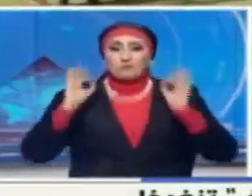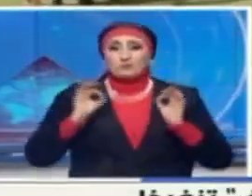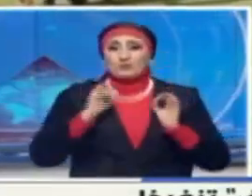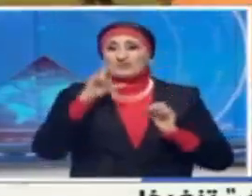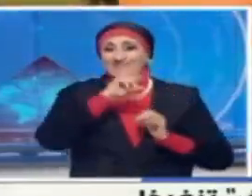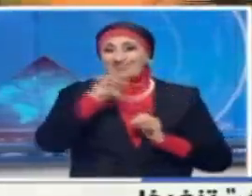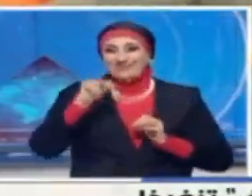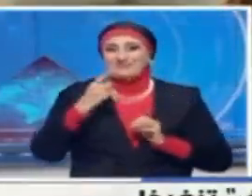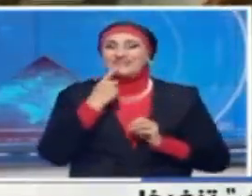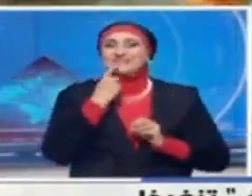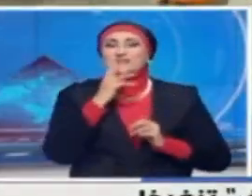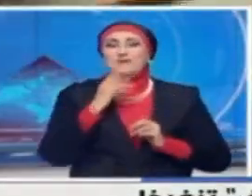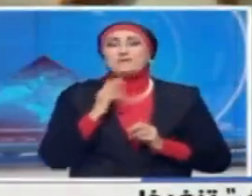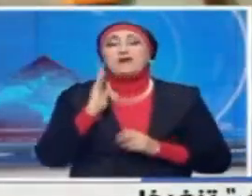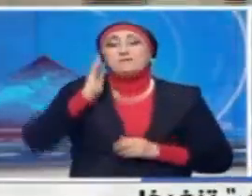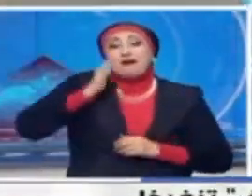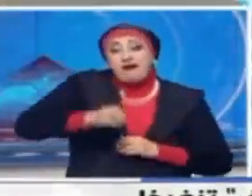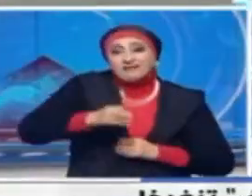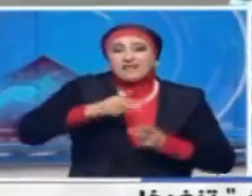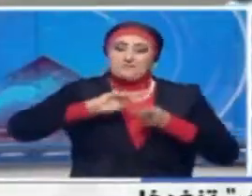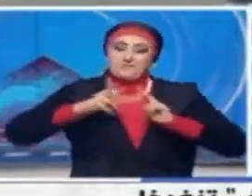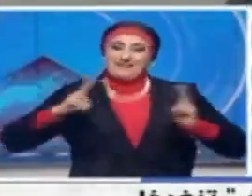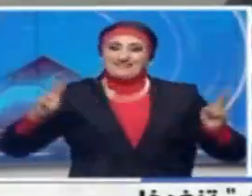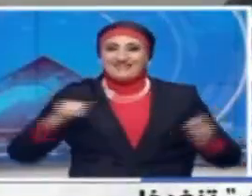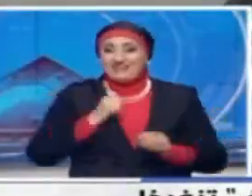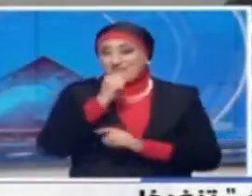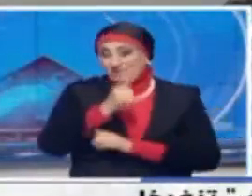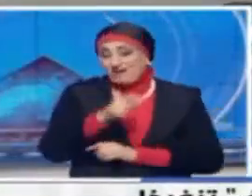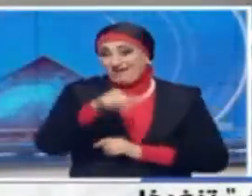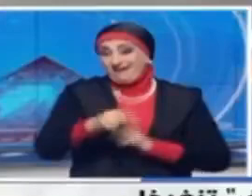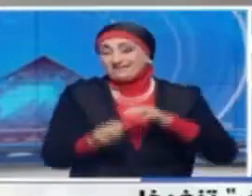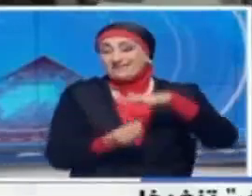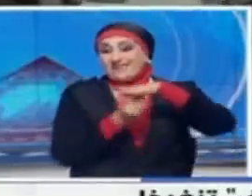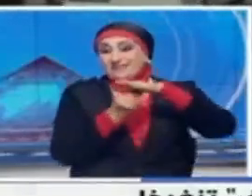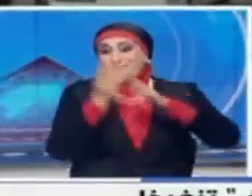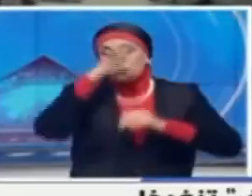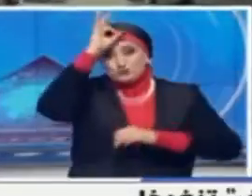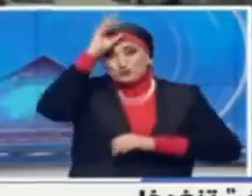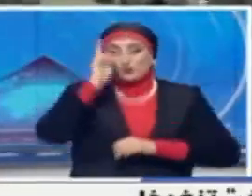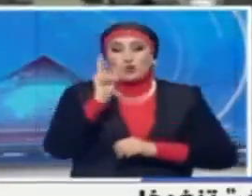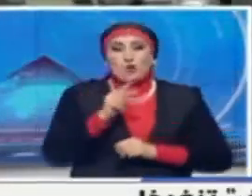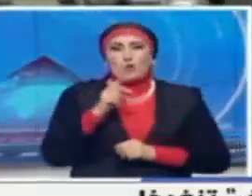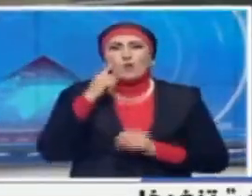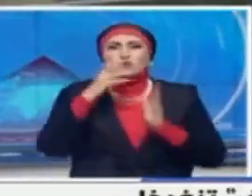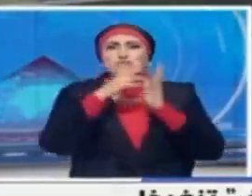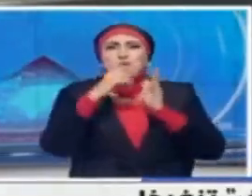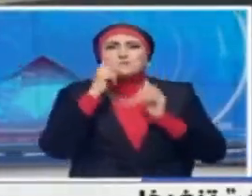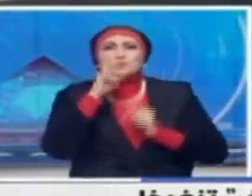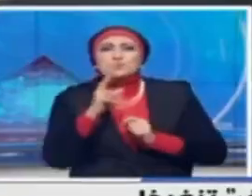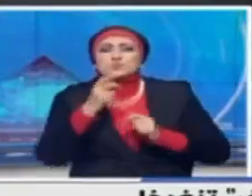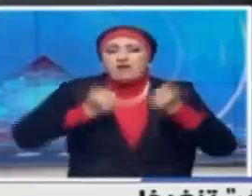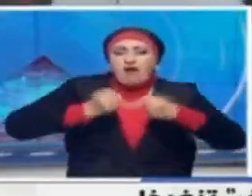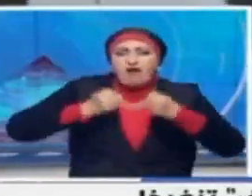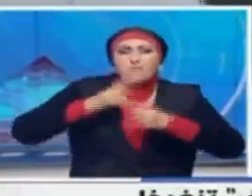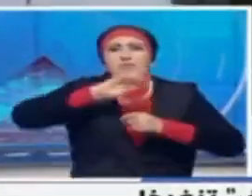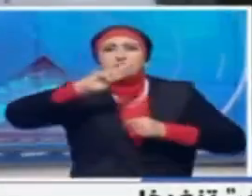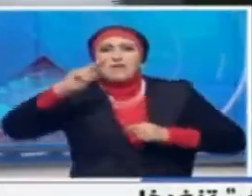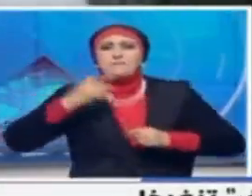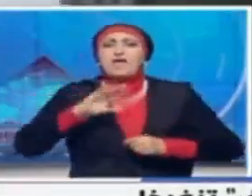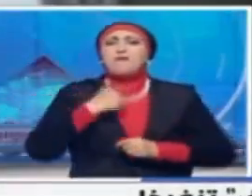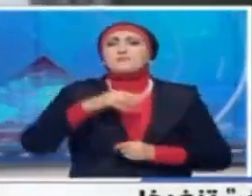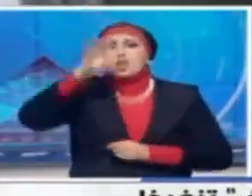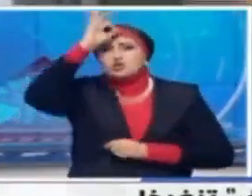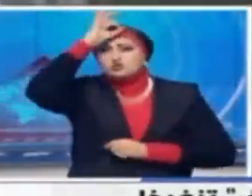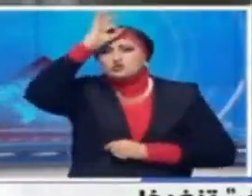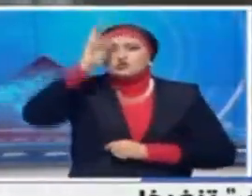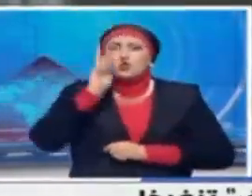احتفاليه بشباب قادرون باختلاف بارض العروض باكاديميه الشرطه، حيث نماذج من معدات وسيارات الشرطه التي